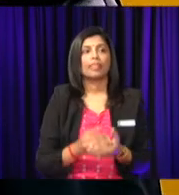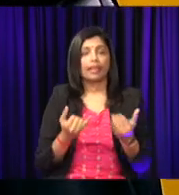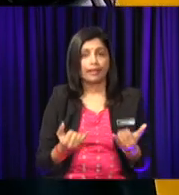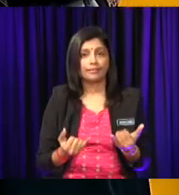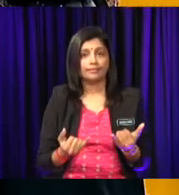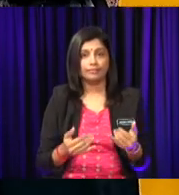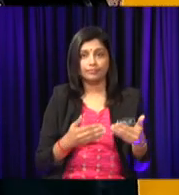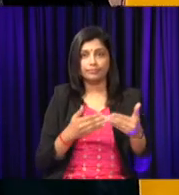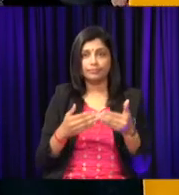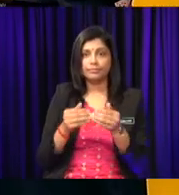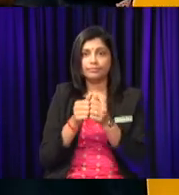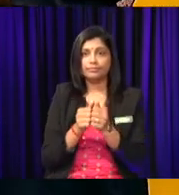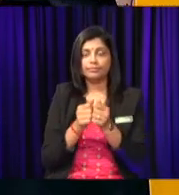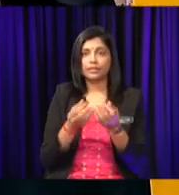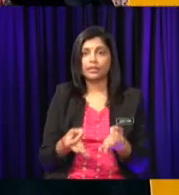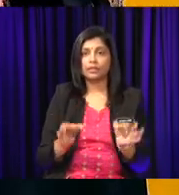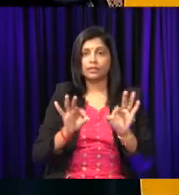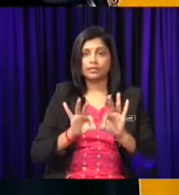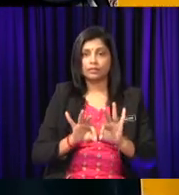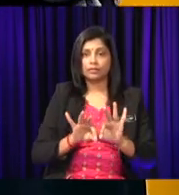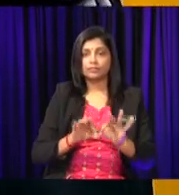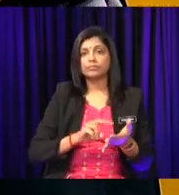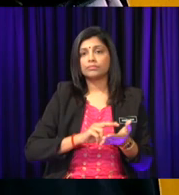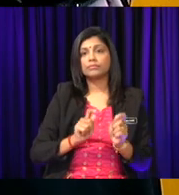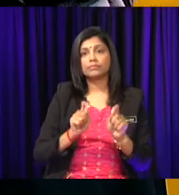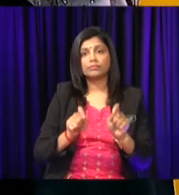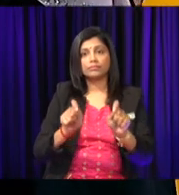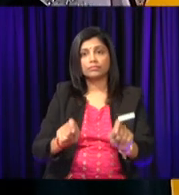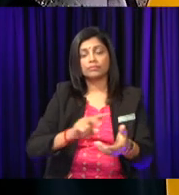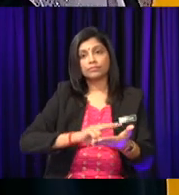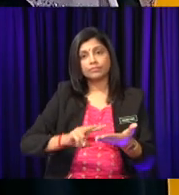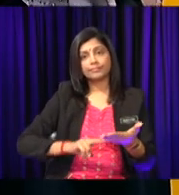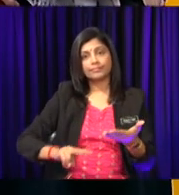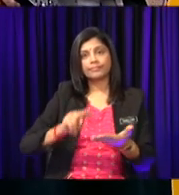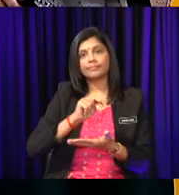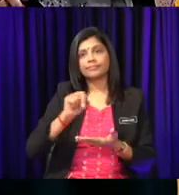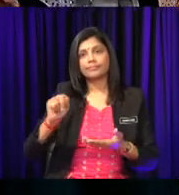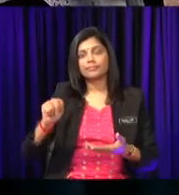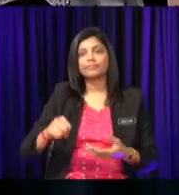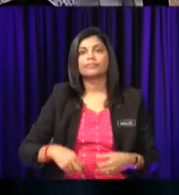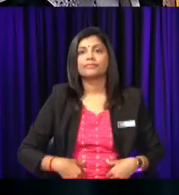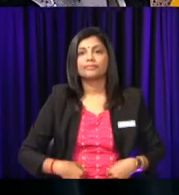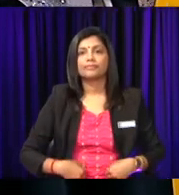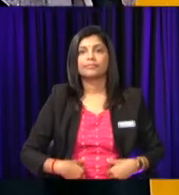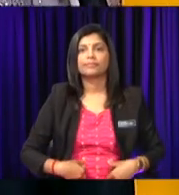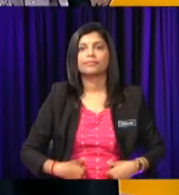yaitu kepentingan mengaplikasikan teknik bacaan tapi sebelum itu